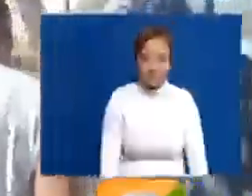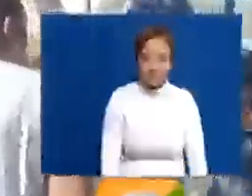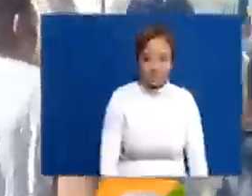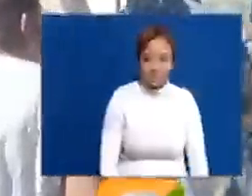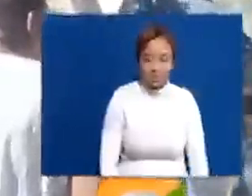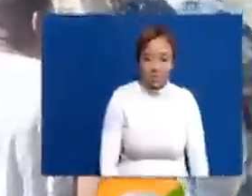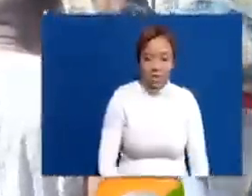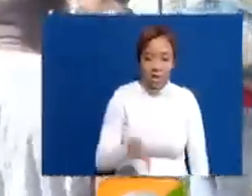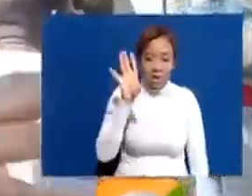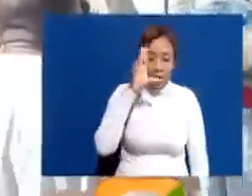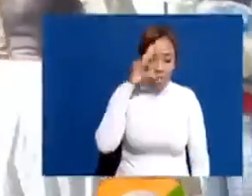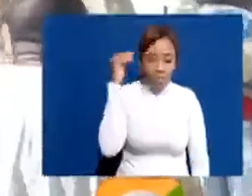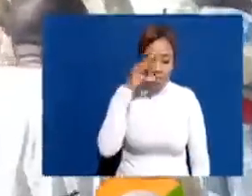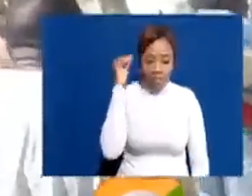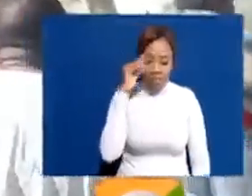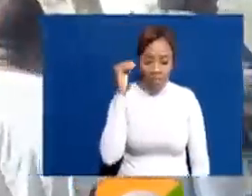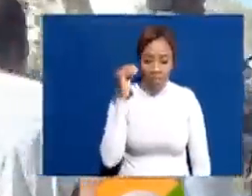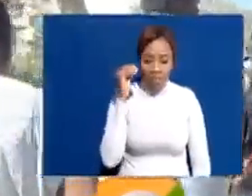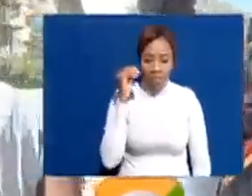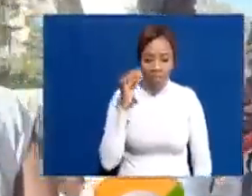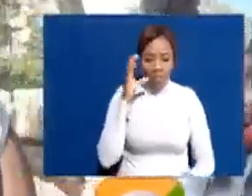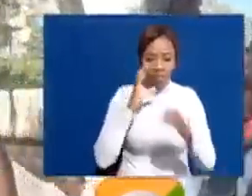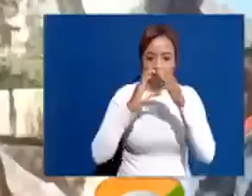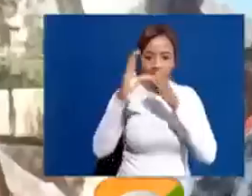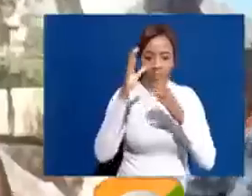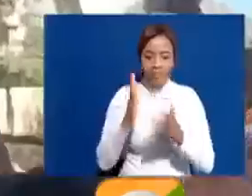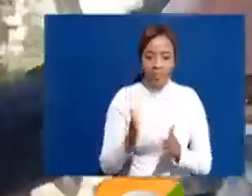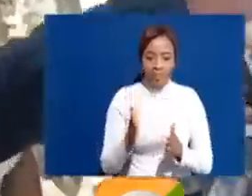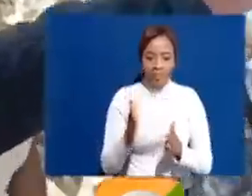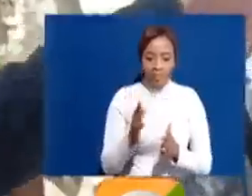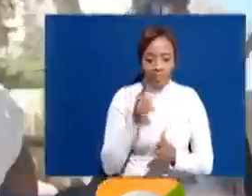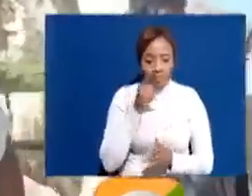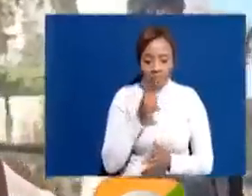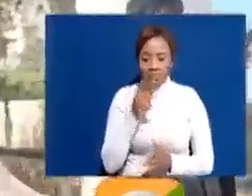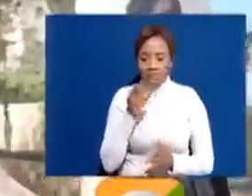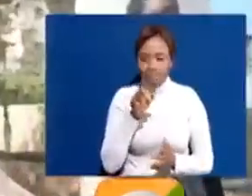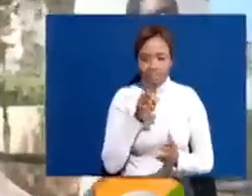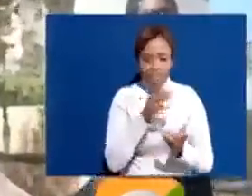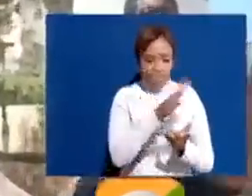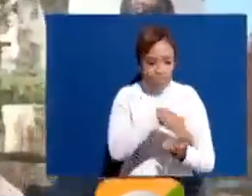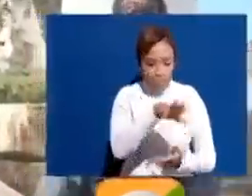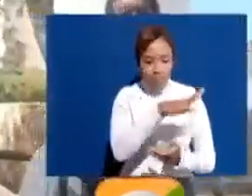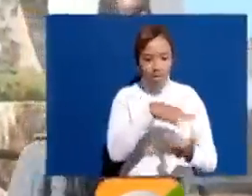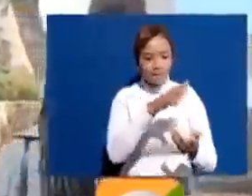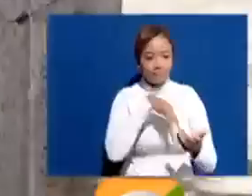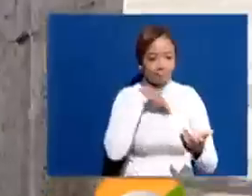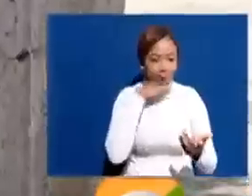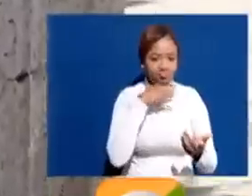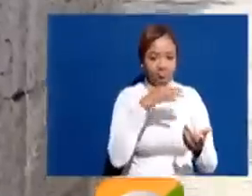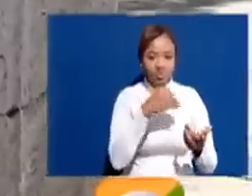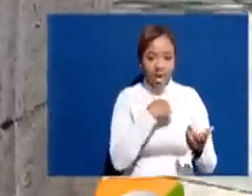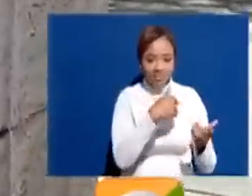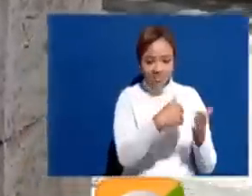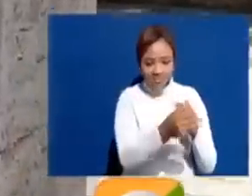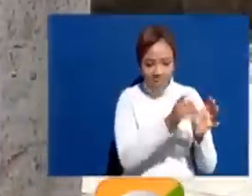prophet Moses, nobody found his real grave, so they put the shrine, a sign which is